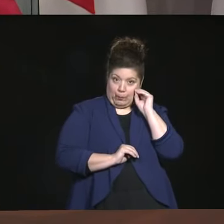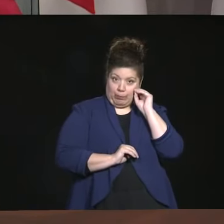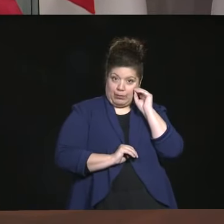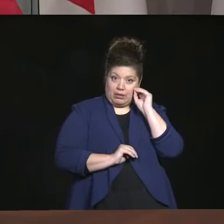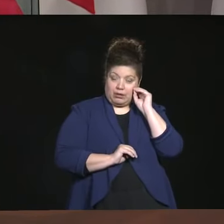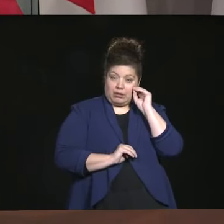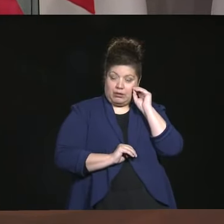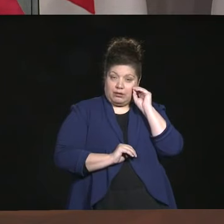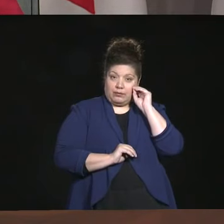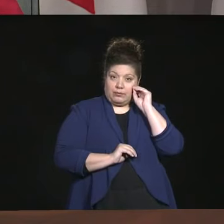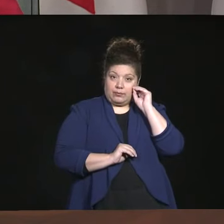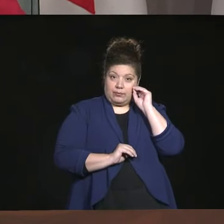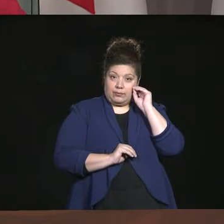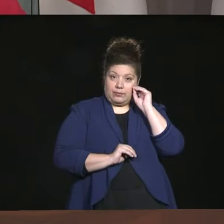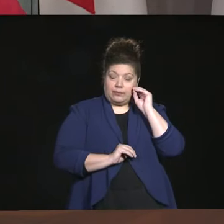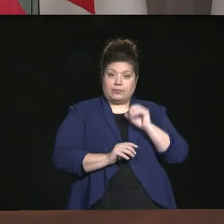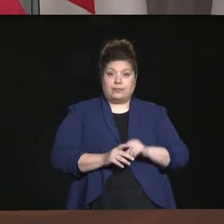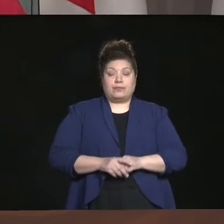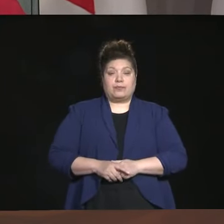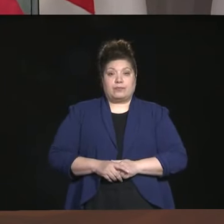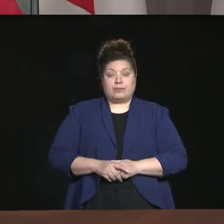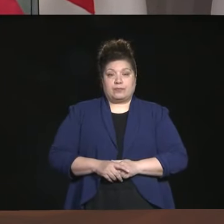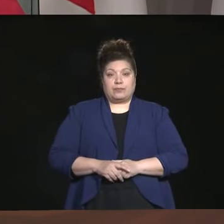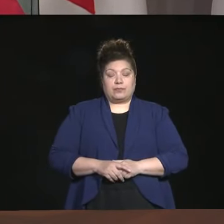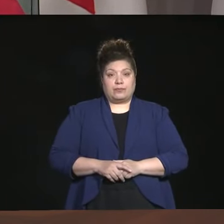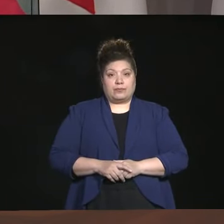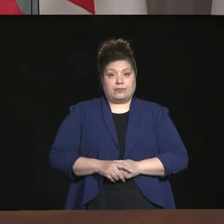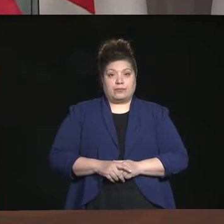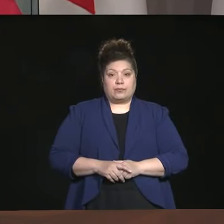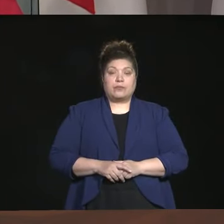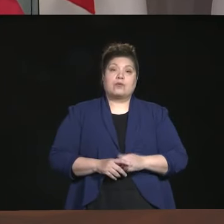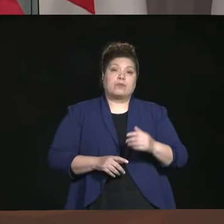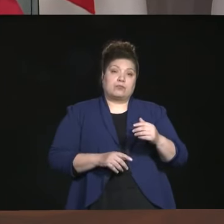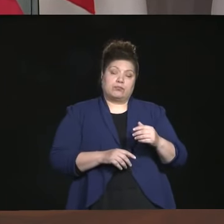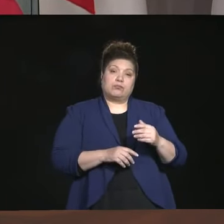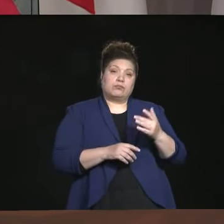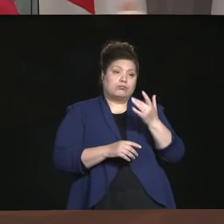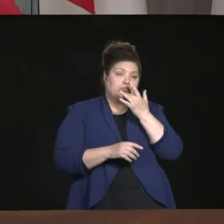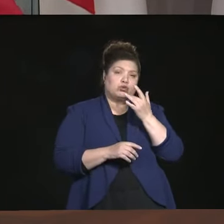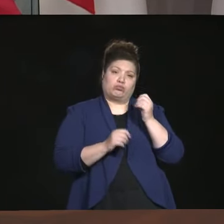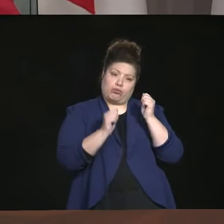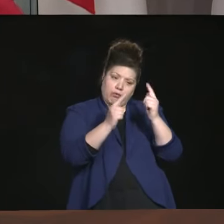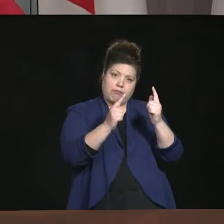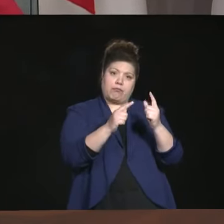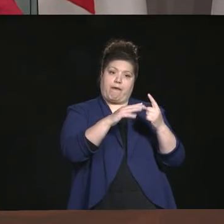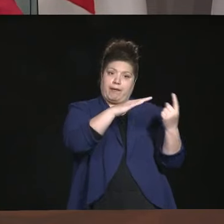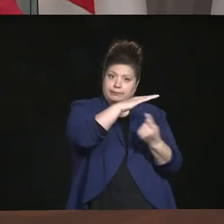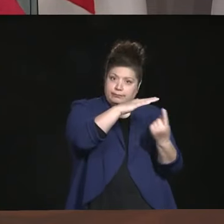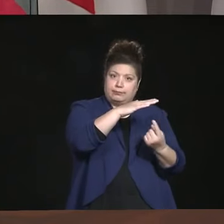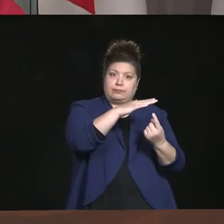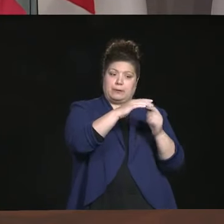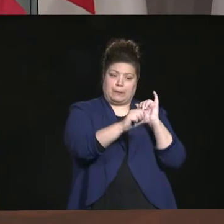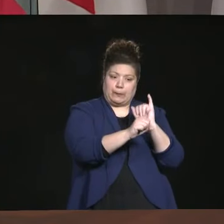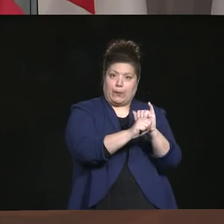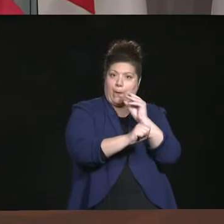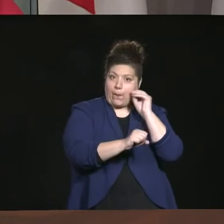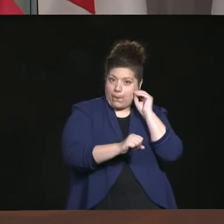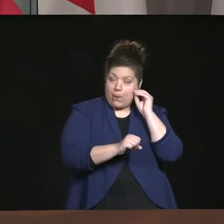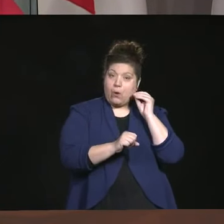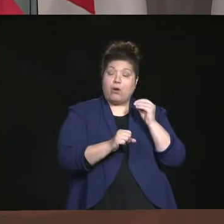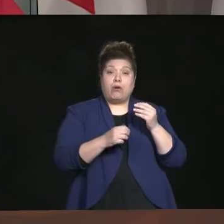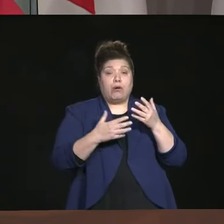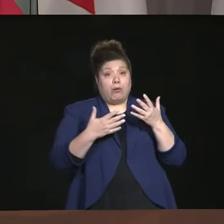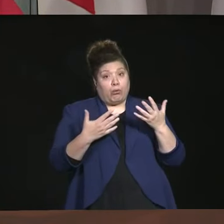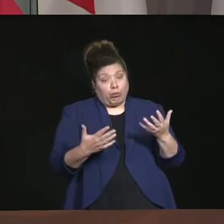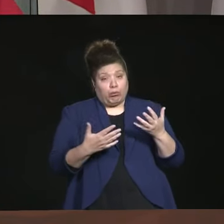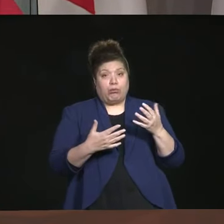de soi-même ou pour aider les gens, les enfants qui ne sont pas à l'école, les membres